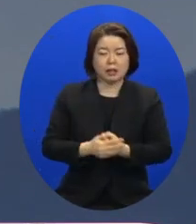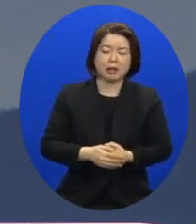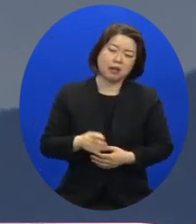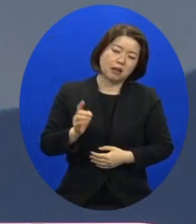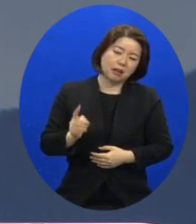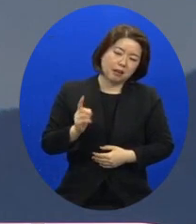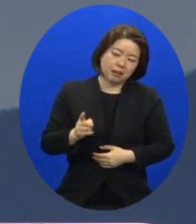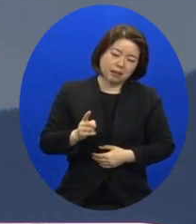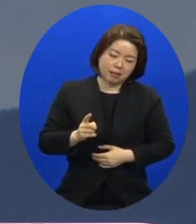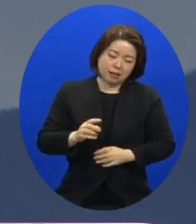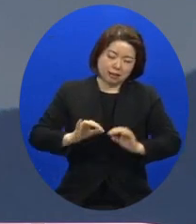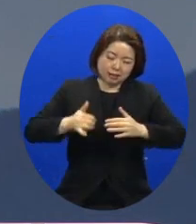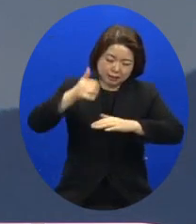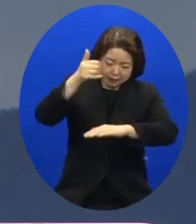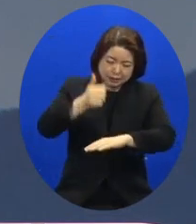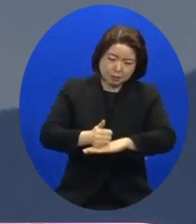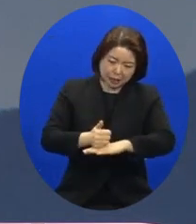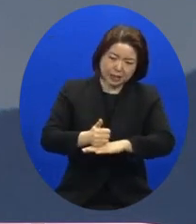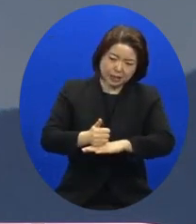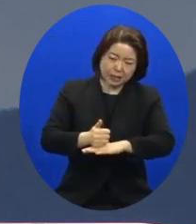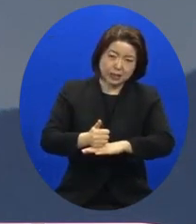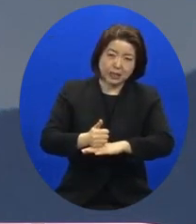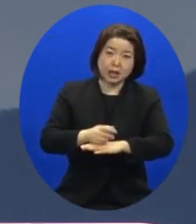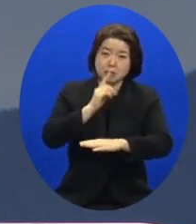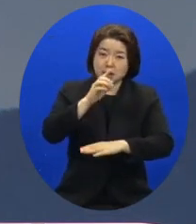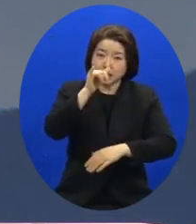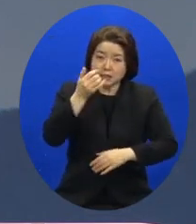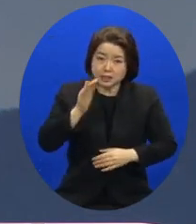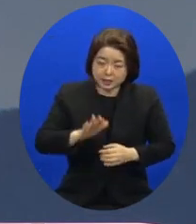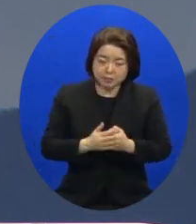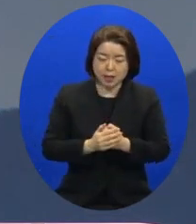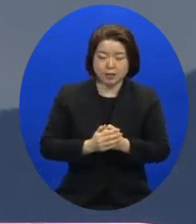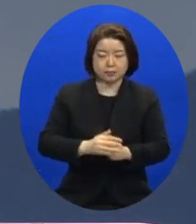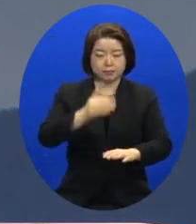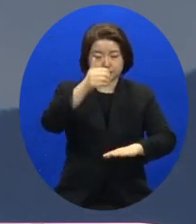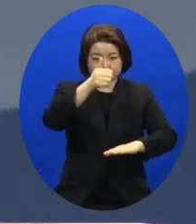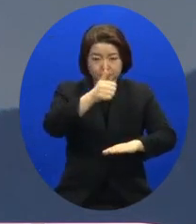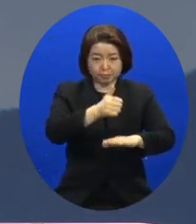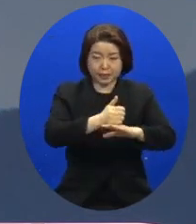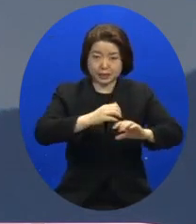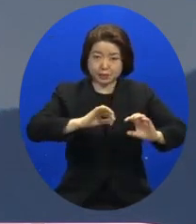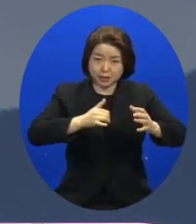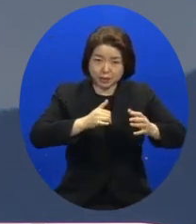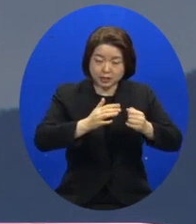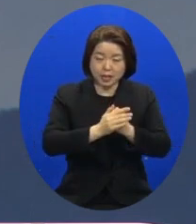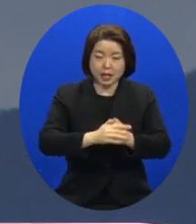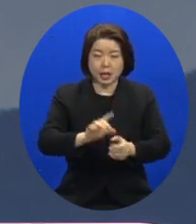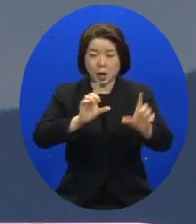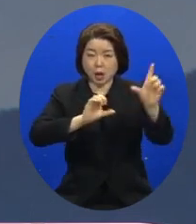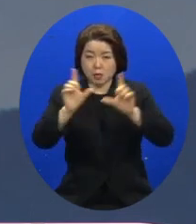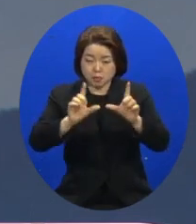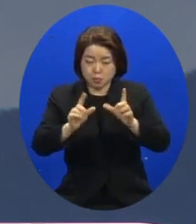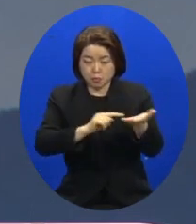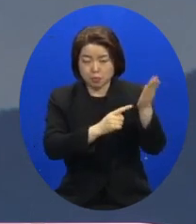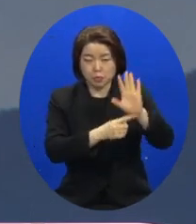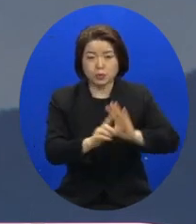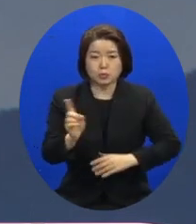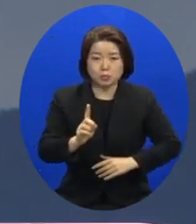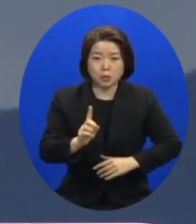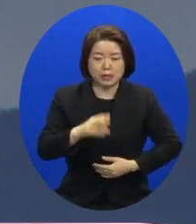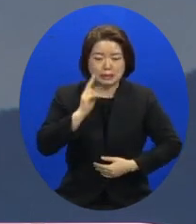정말 말세구나 그런 말들을 하지만 말세의 징조는 끔찍하고 더러운 죄가 많다는 게